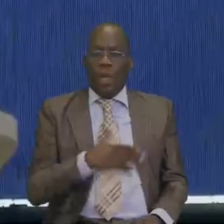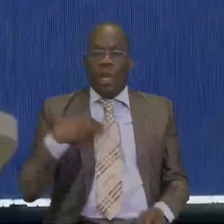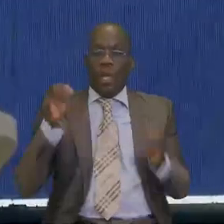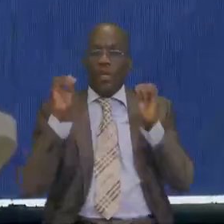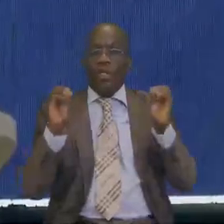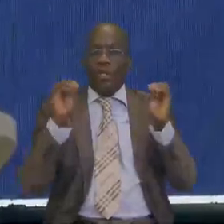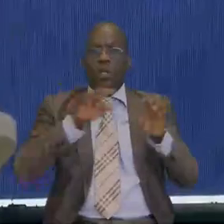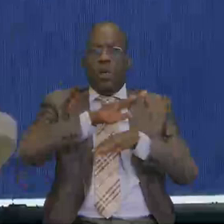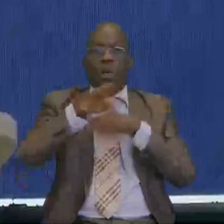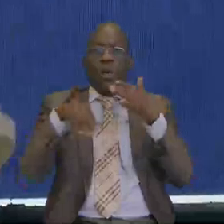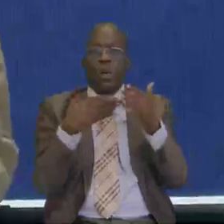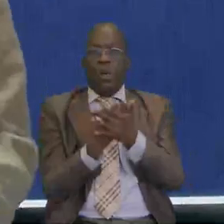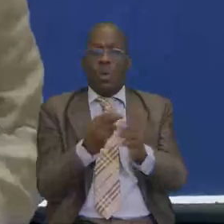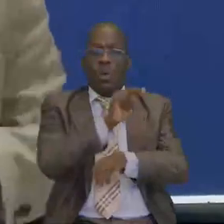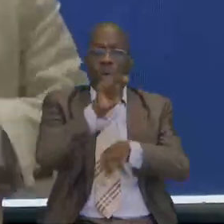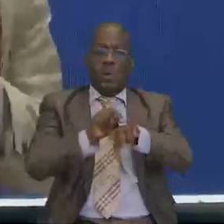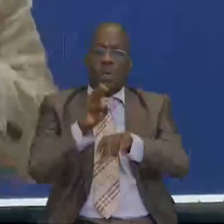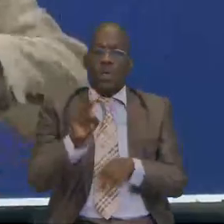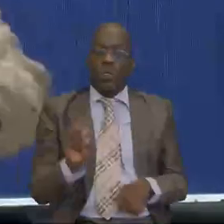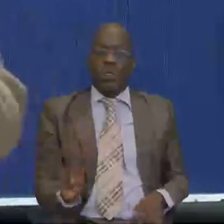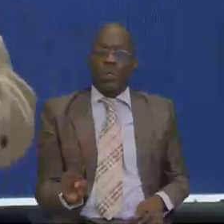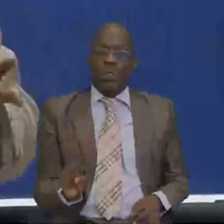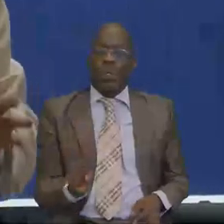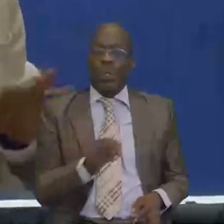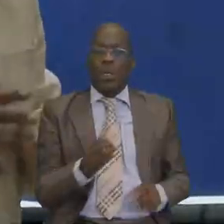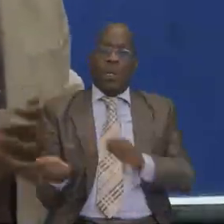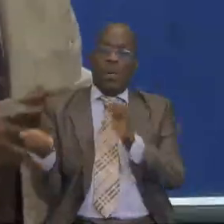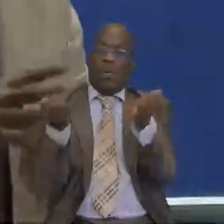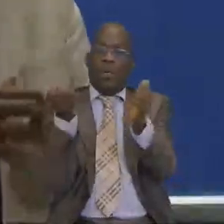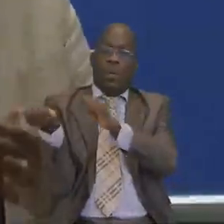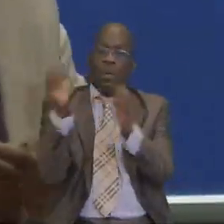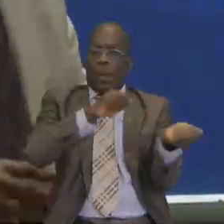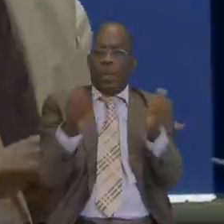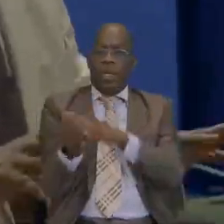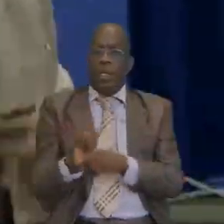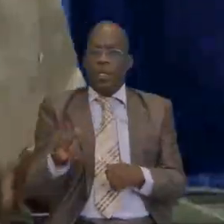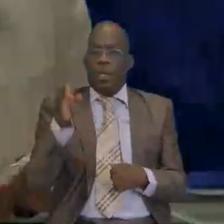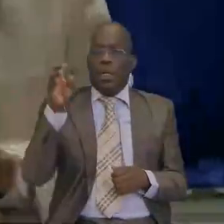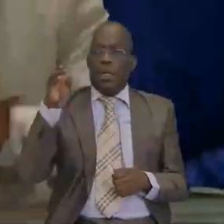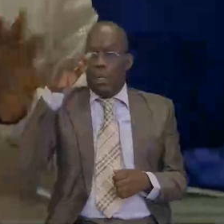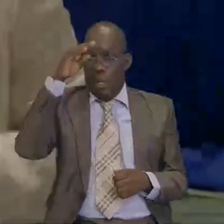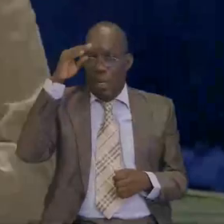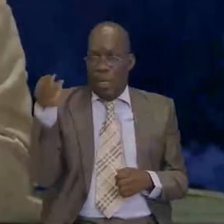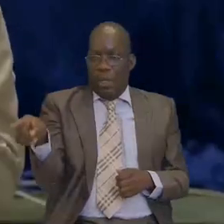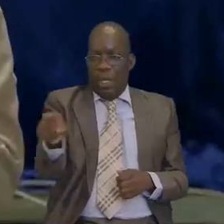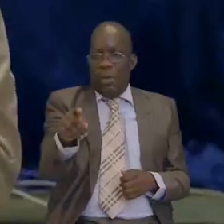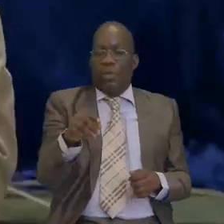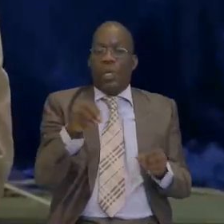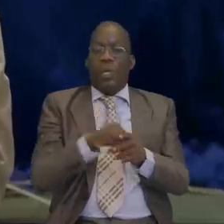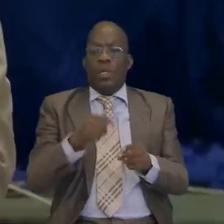Et fait de toutes les nations des disciples, les baptisant au nom du Père, du Fils et